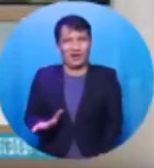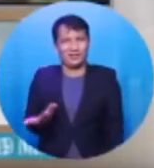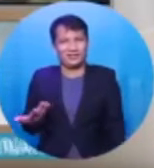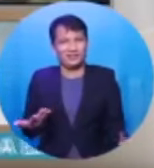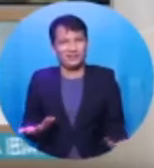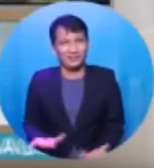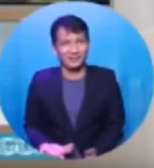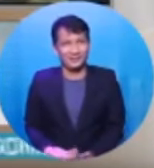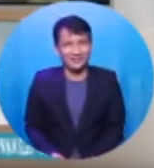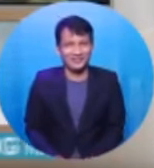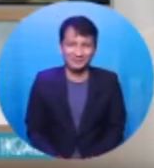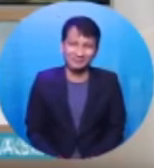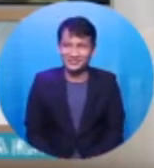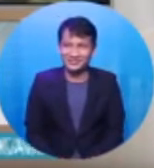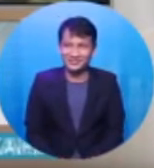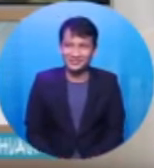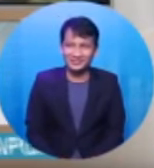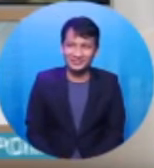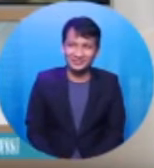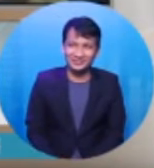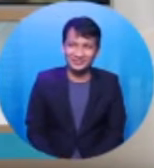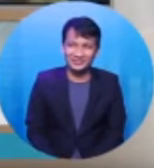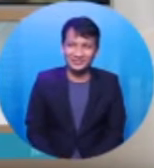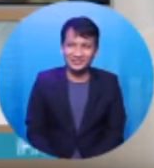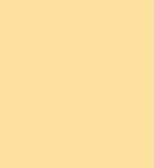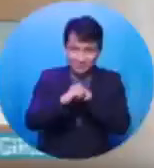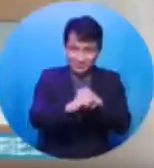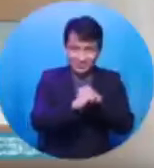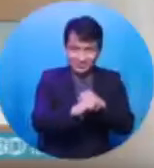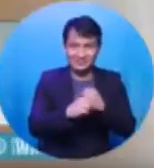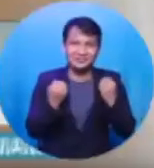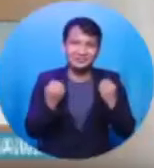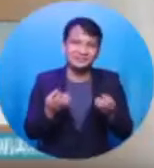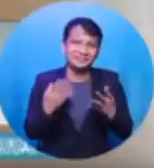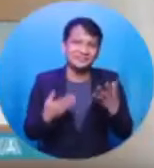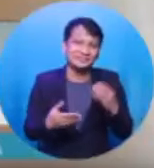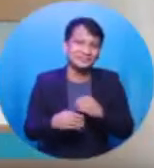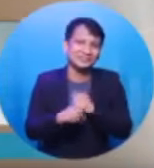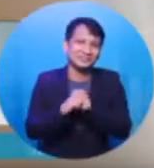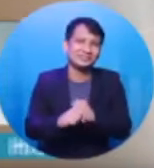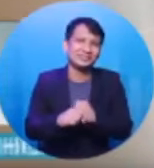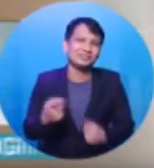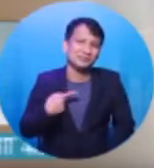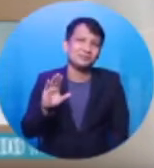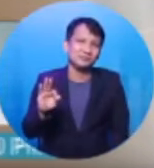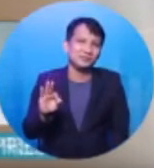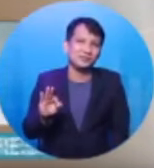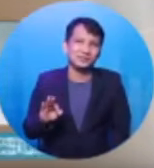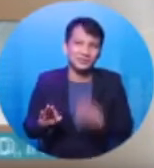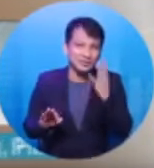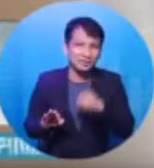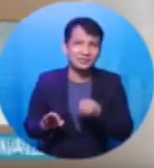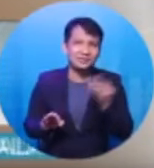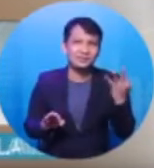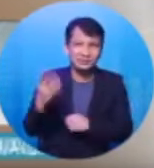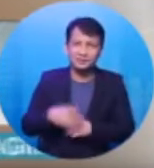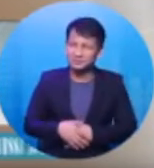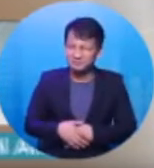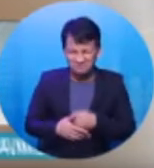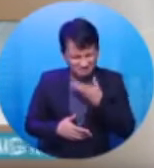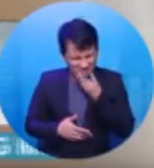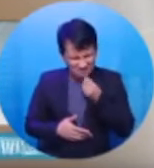Never. Oh, maganda nga si madam. Maraming naniligaw sa akin from my boyfriend ako. Mga ilan po yung naniligaw sa